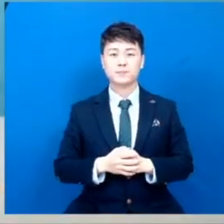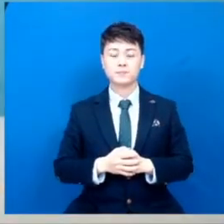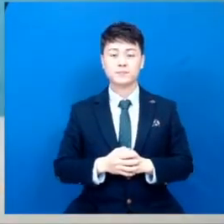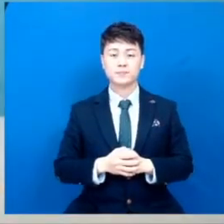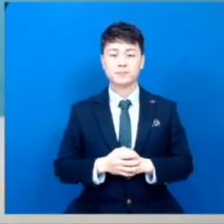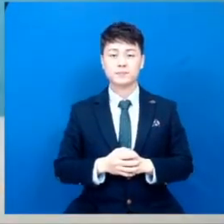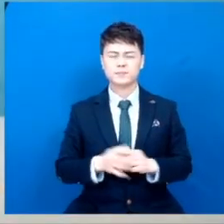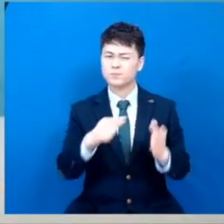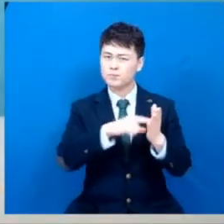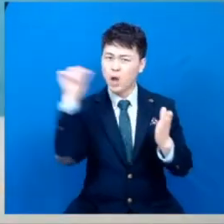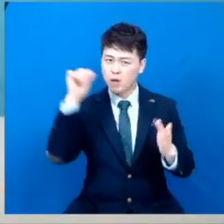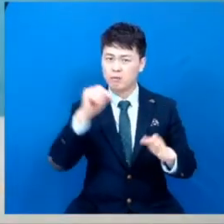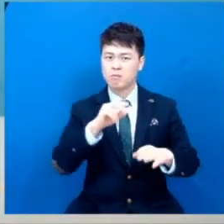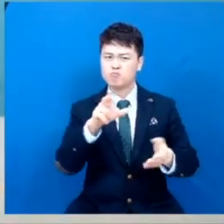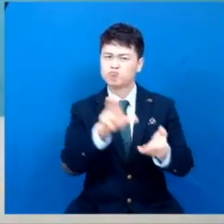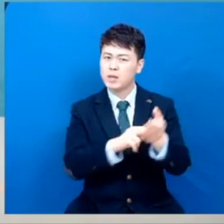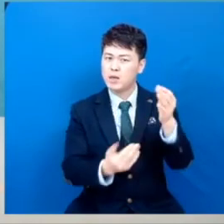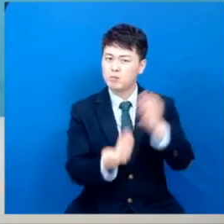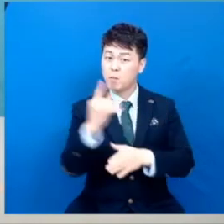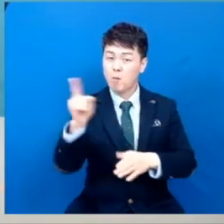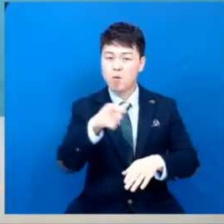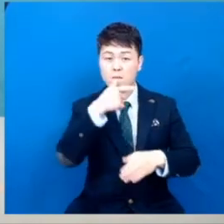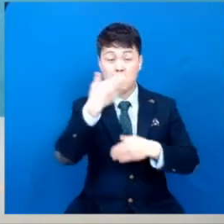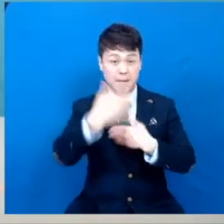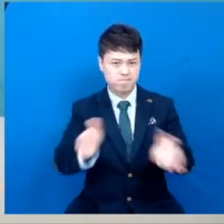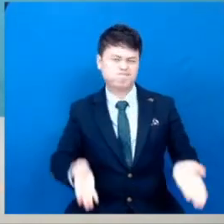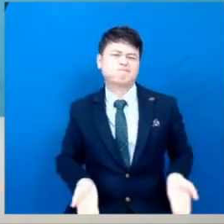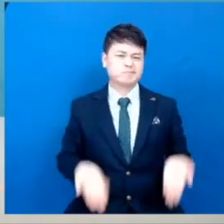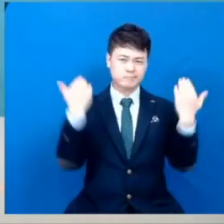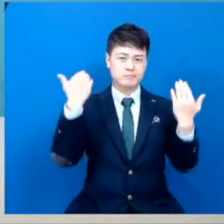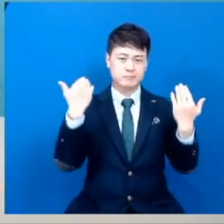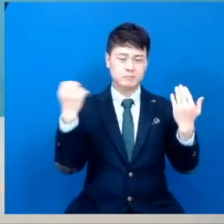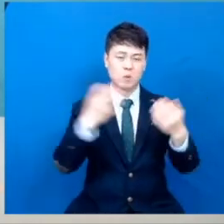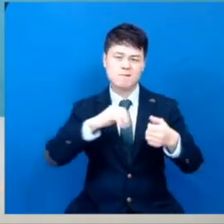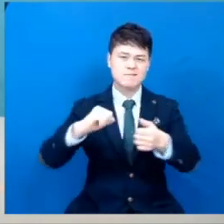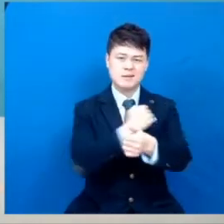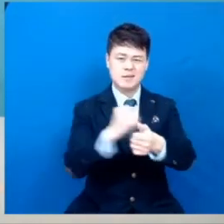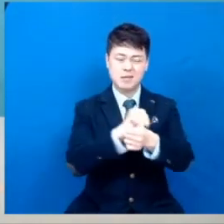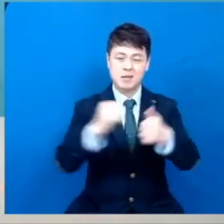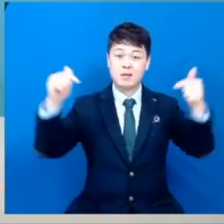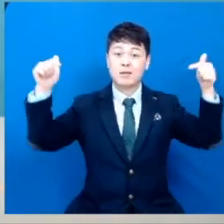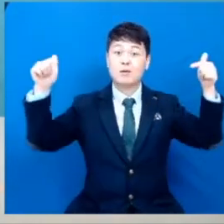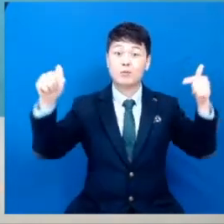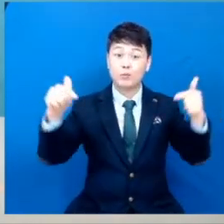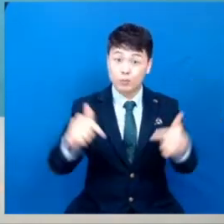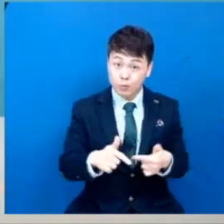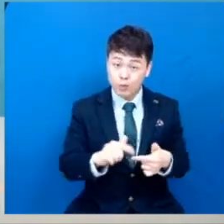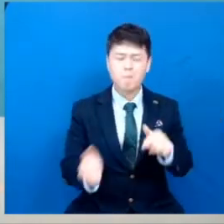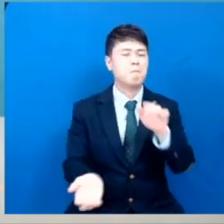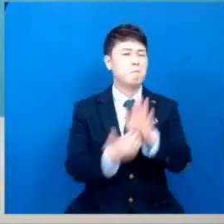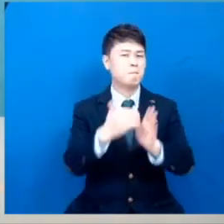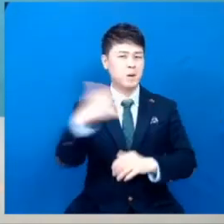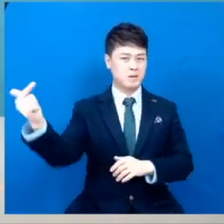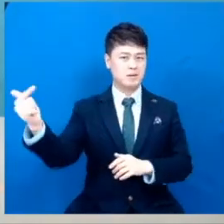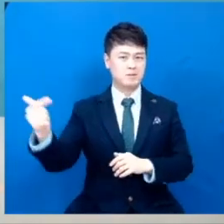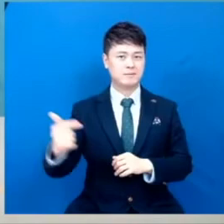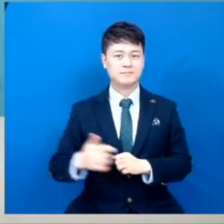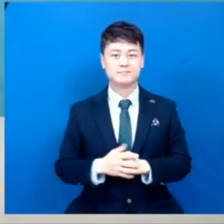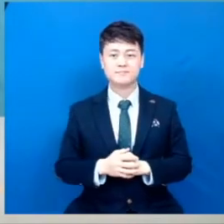주 대인 도전적 행동으로 보였던 식판 없기 타일 등 의 감소가 가장 큰 변하였습니다